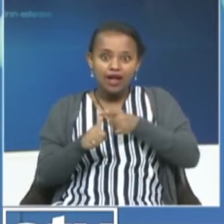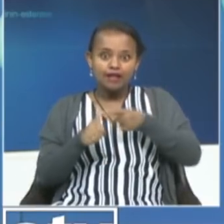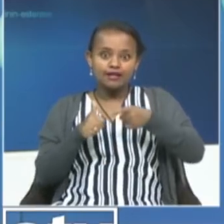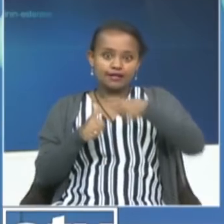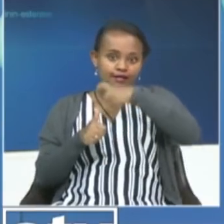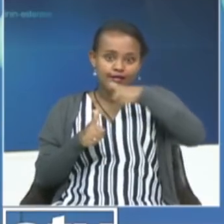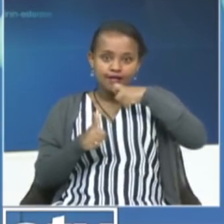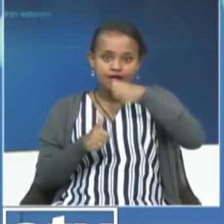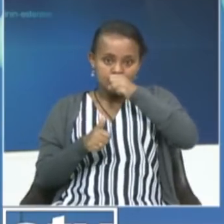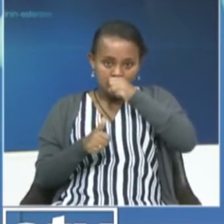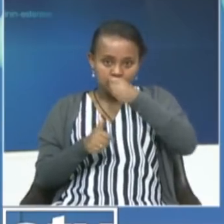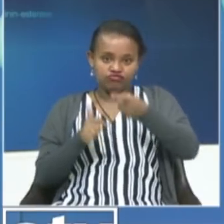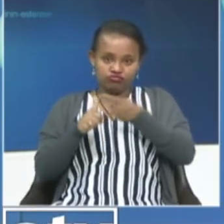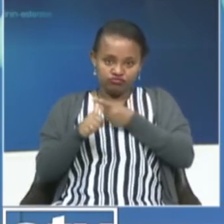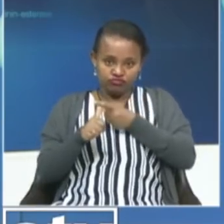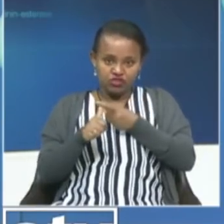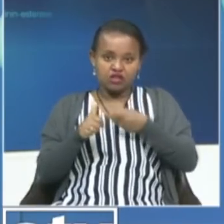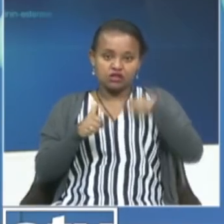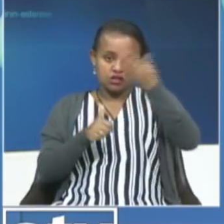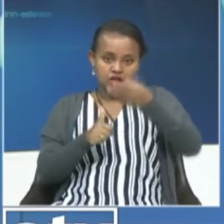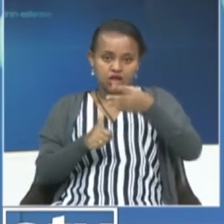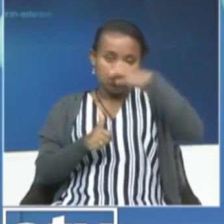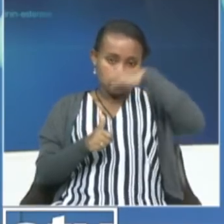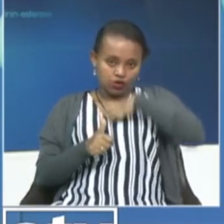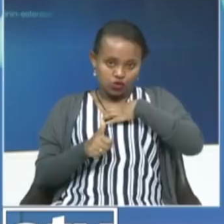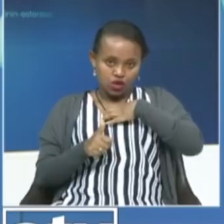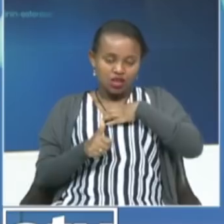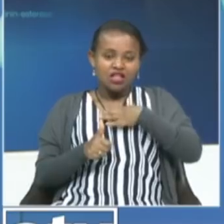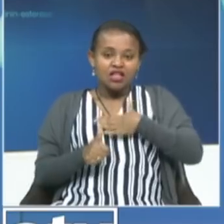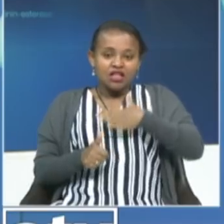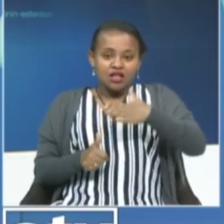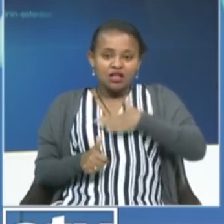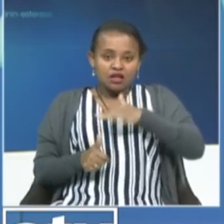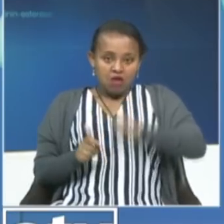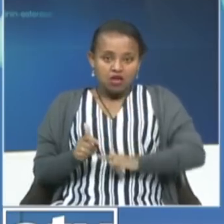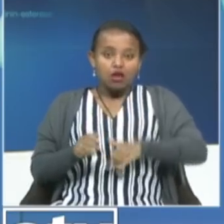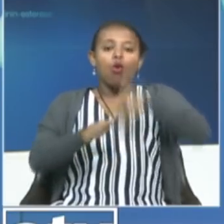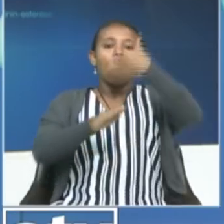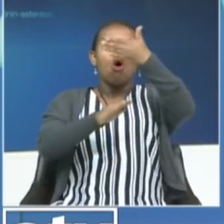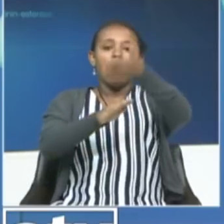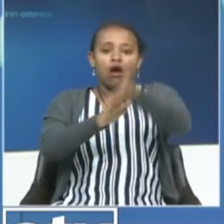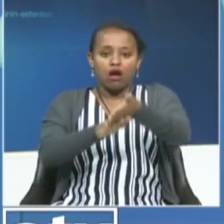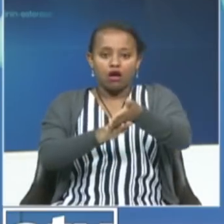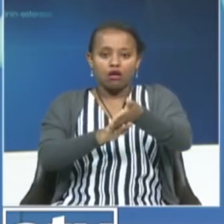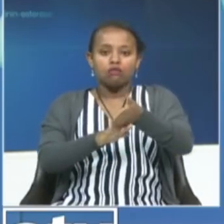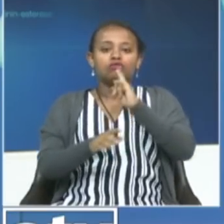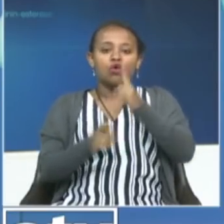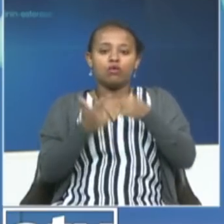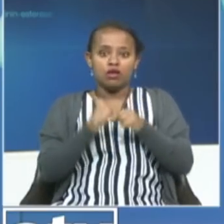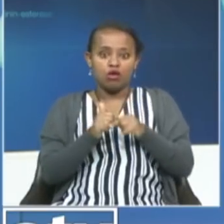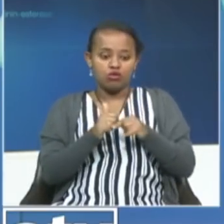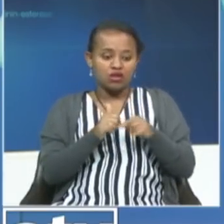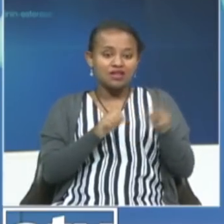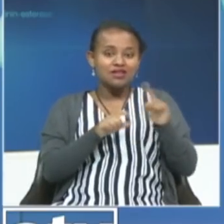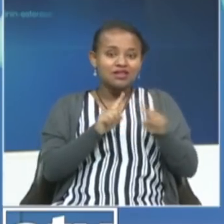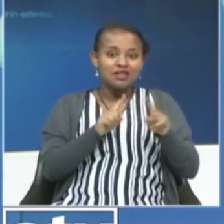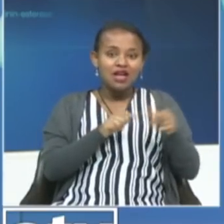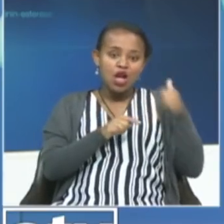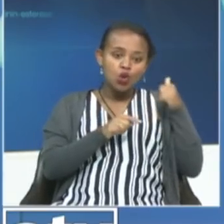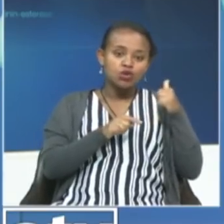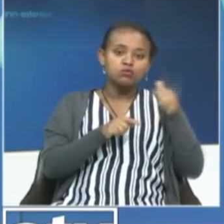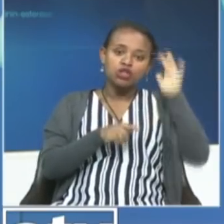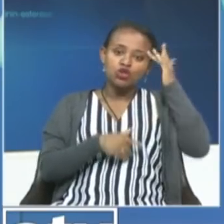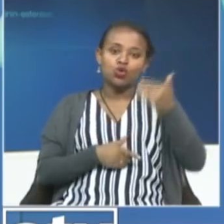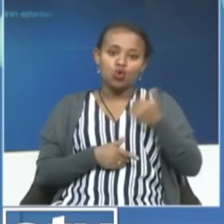ትኩሳት እና ትንፋሽ ማጠሩ ቀስ ብሎ ወደ ኋላ ነው የሚመጣው። ግን ተጓዳኝ በሽታ ያለባቸው ሰዎች ጋር ስኳር